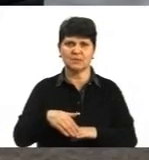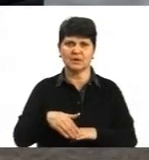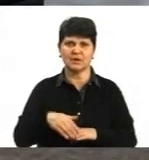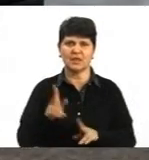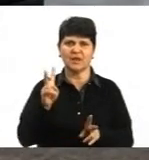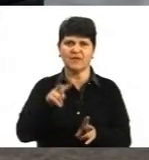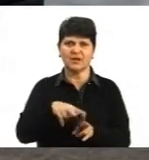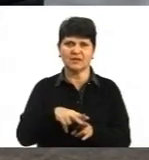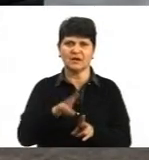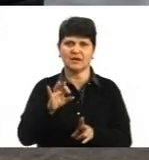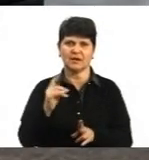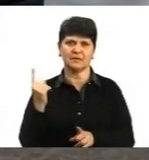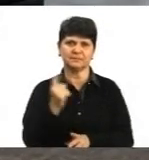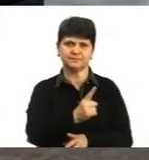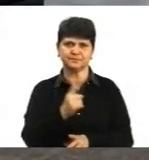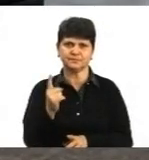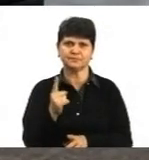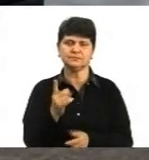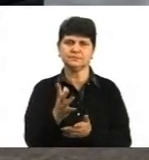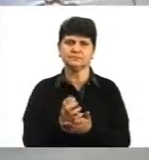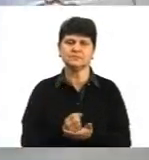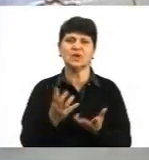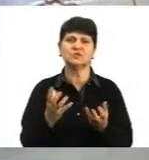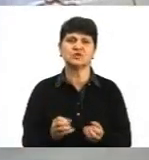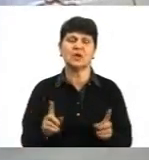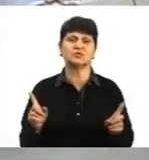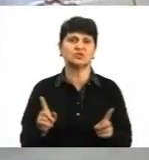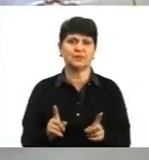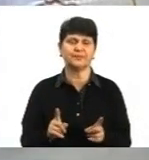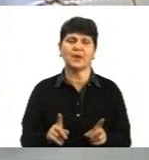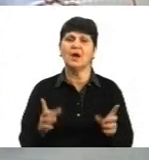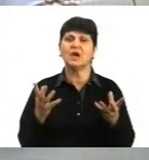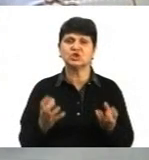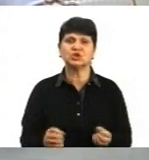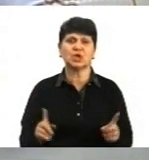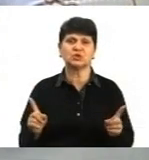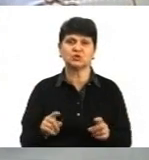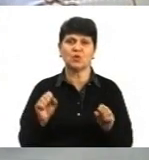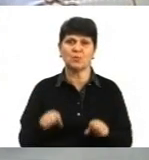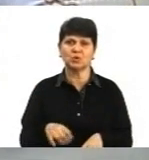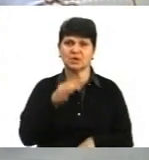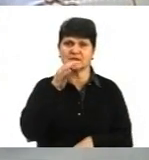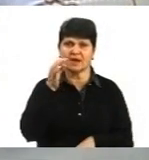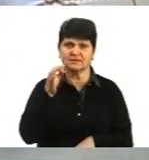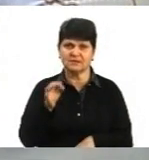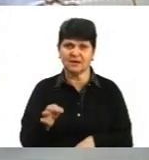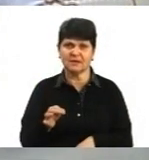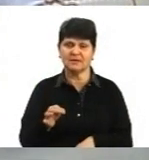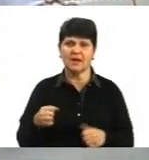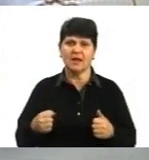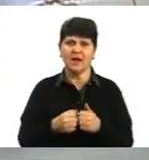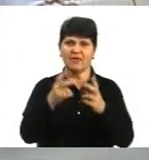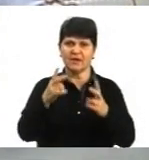Навантаження і транзитний потенціал, що ще? Що ще? Ну, можна сказати, зауважити, що і аварійність на цих